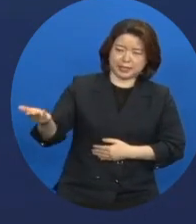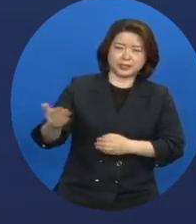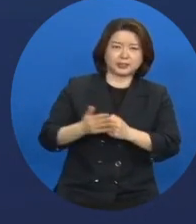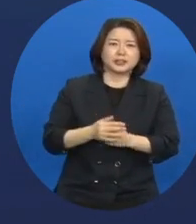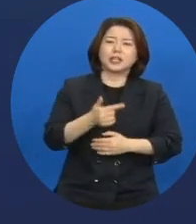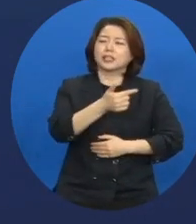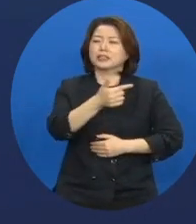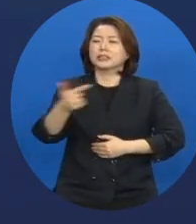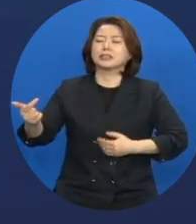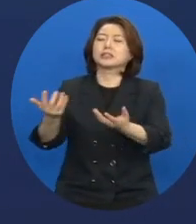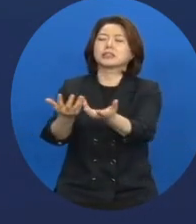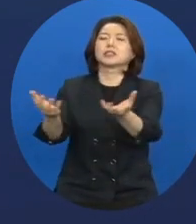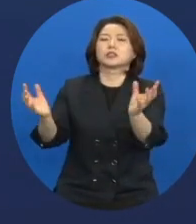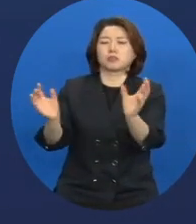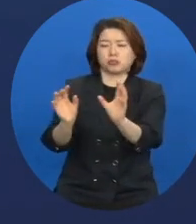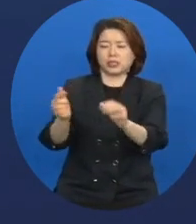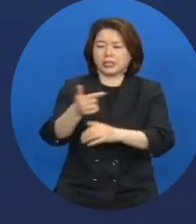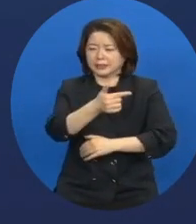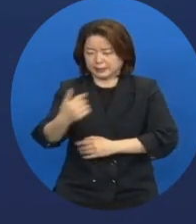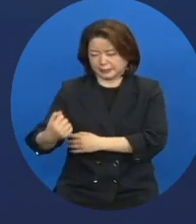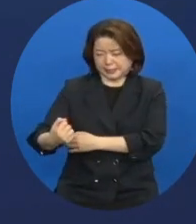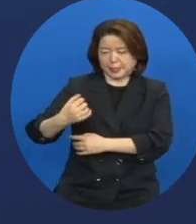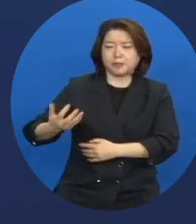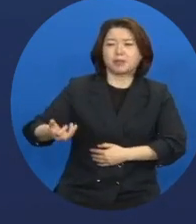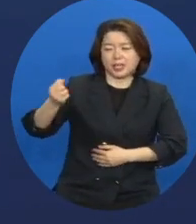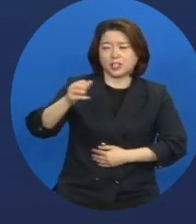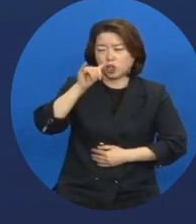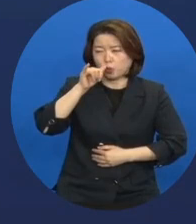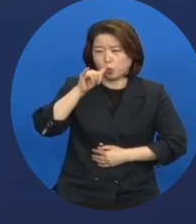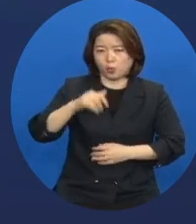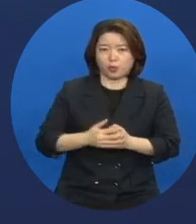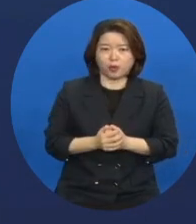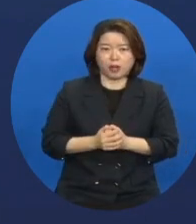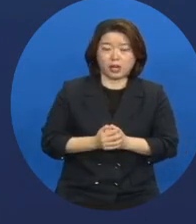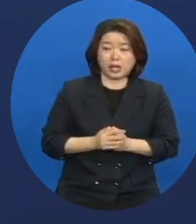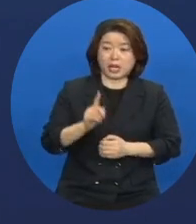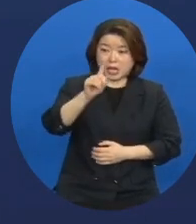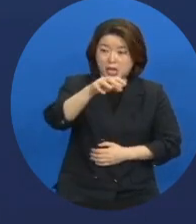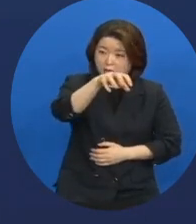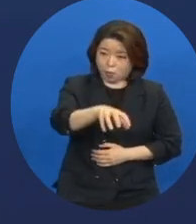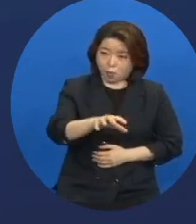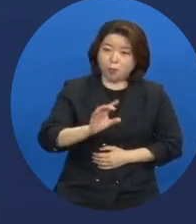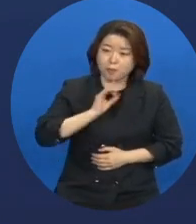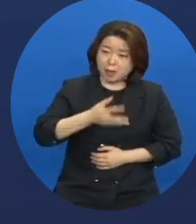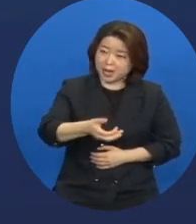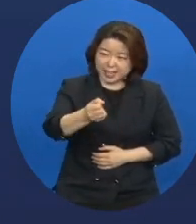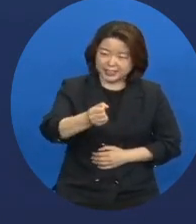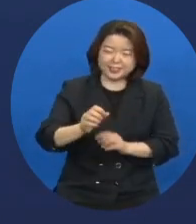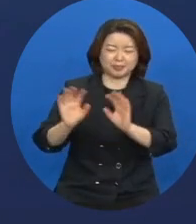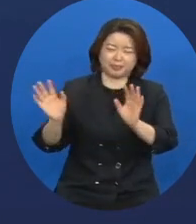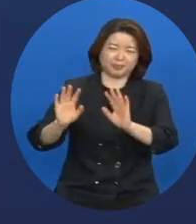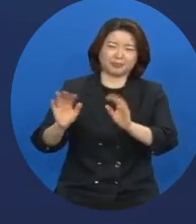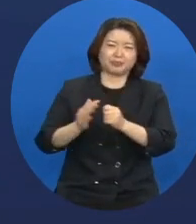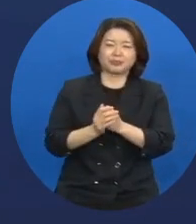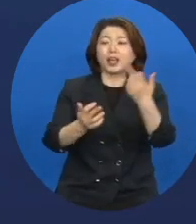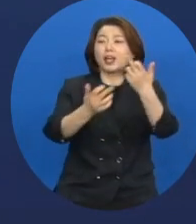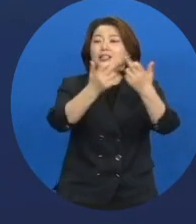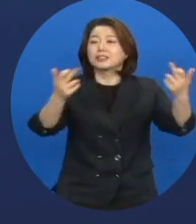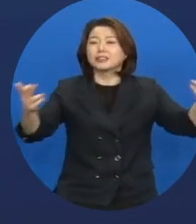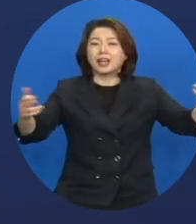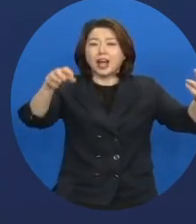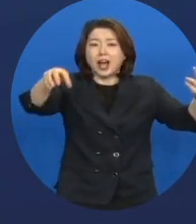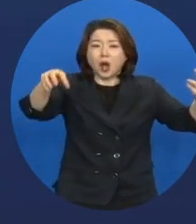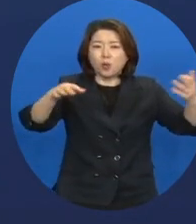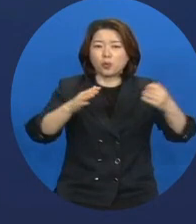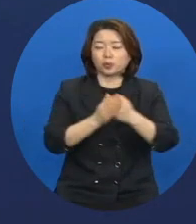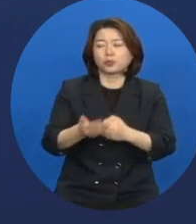당신들은 큰 무리요, 큰 세력도 가졌으니 한 몫만 가질 일이 아닙니다. 산간지방도 당신들의